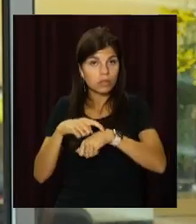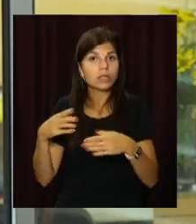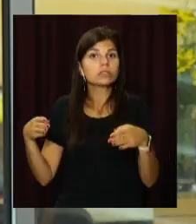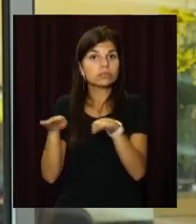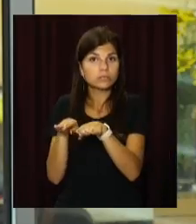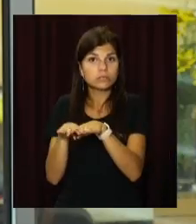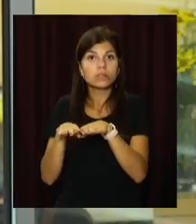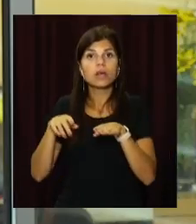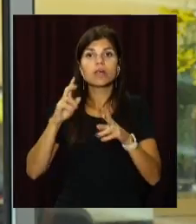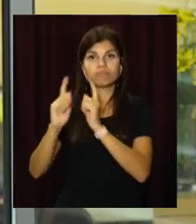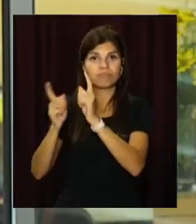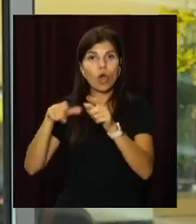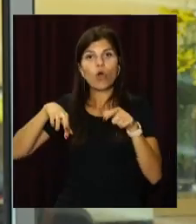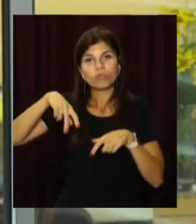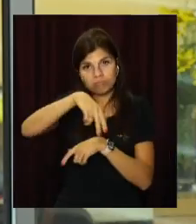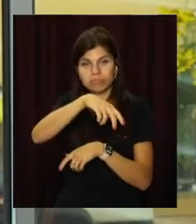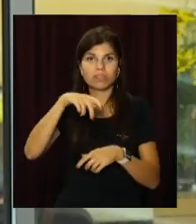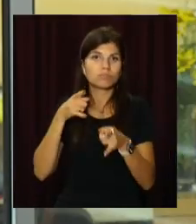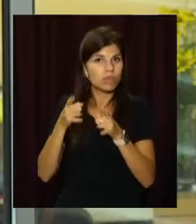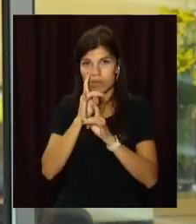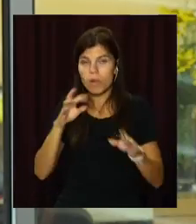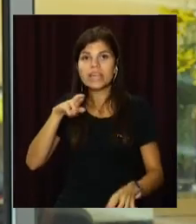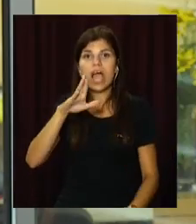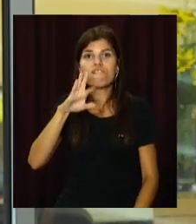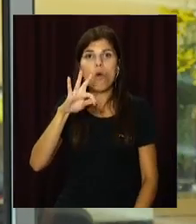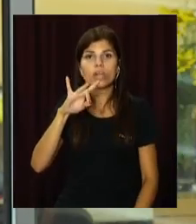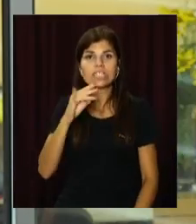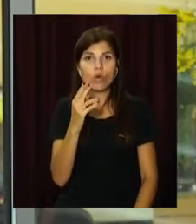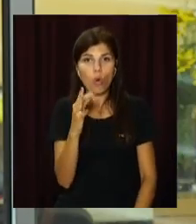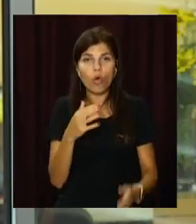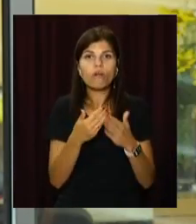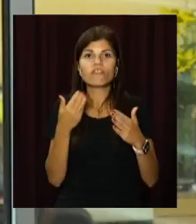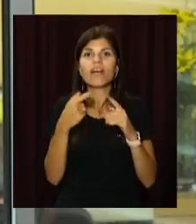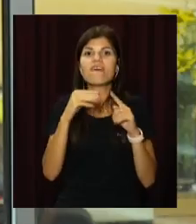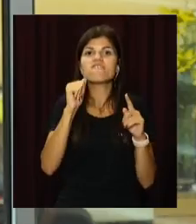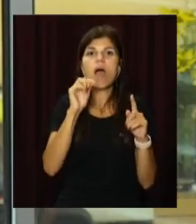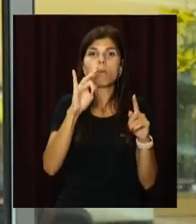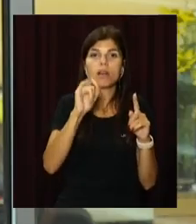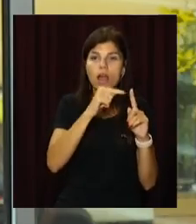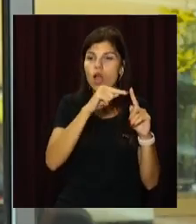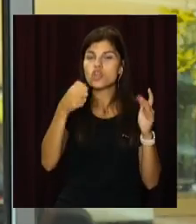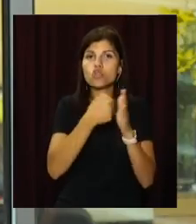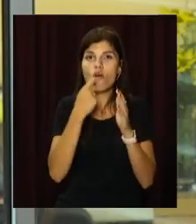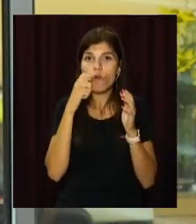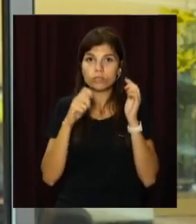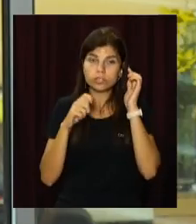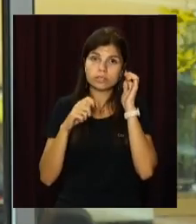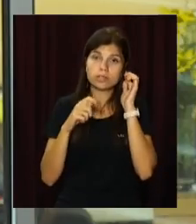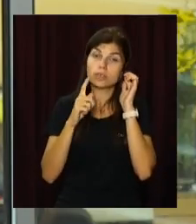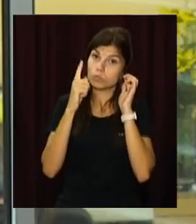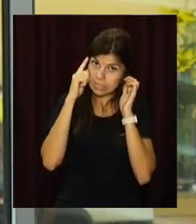пішохідну частини проспекту Яворницького від Андрія Фабра до Воскресенської. Майте на увазі, а як